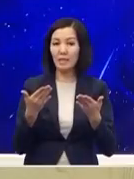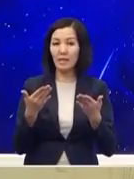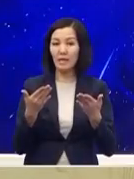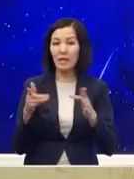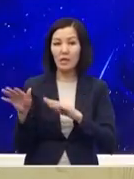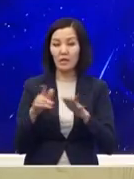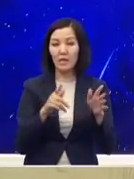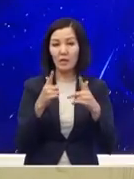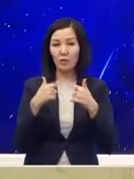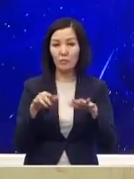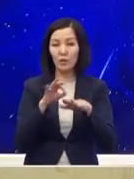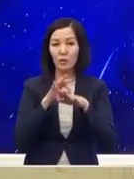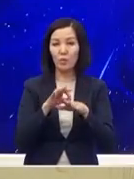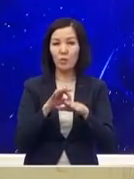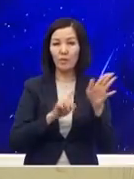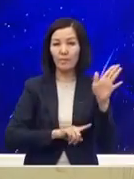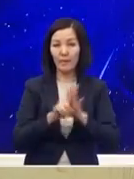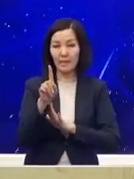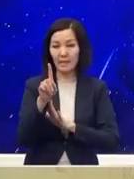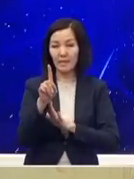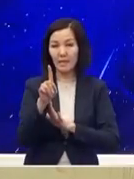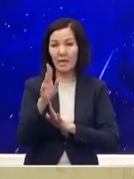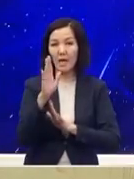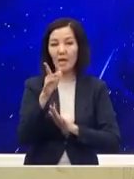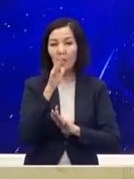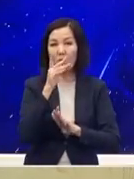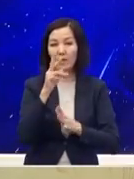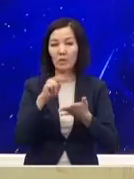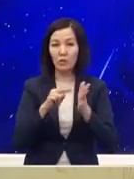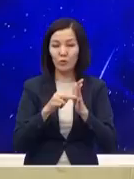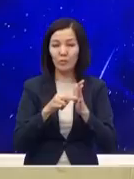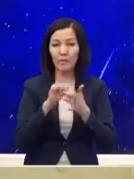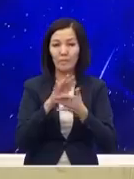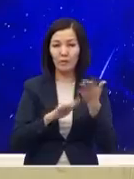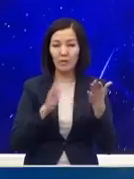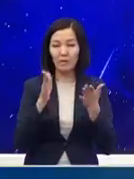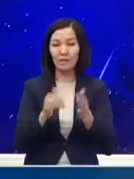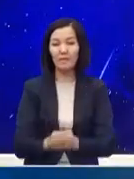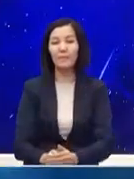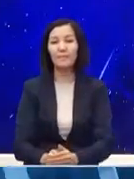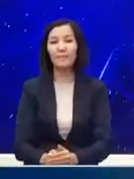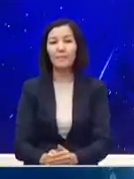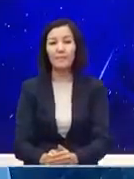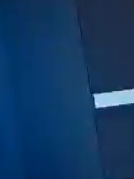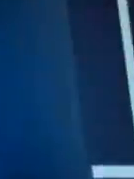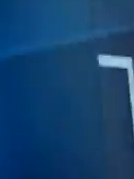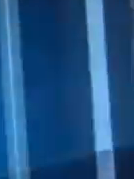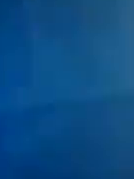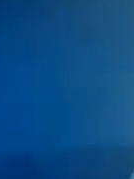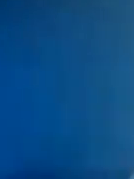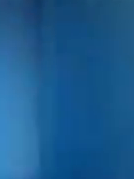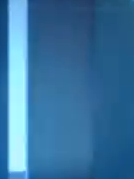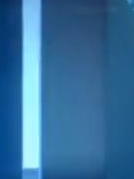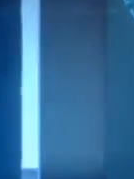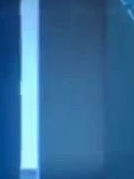шараларды ұйымдастыруға қазір бел буып отырмыз. Алдағы уақытта оның бәрін көрсетеміз. Қамшат Мұхамеджан, Ғабит Қабдырахман,